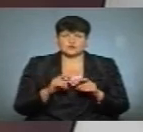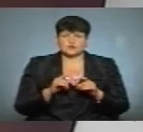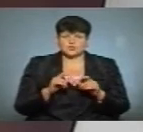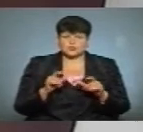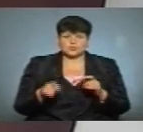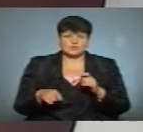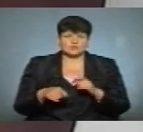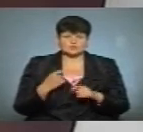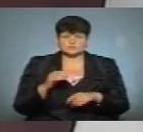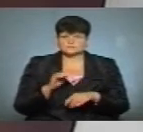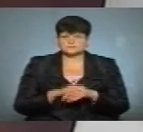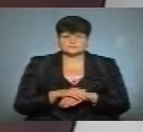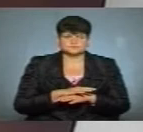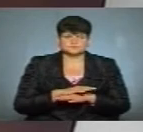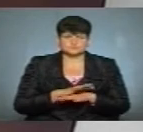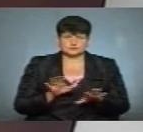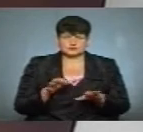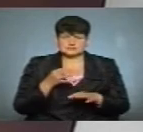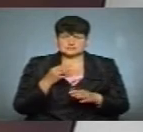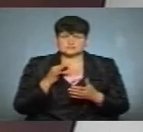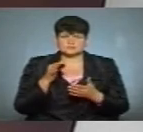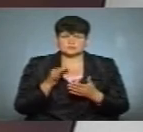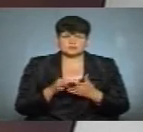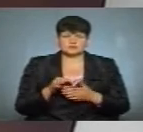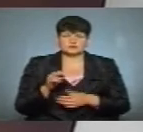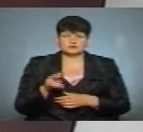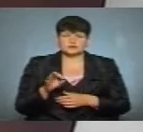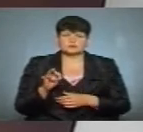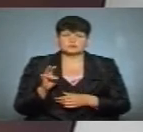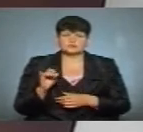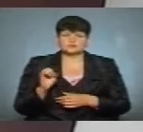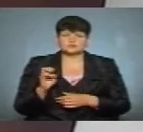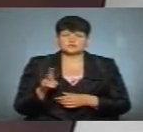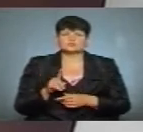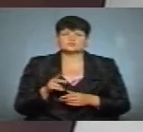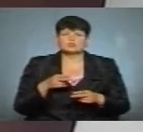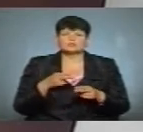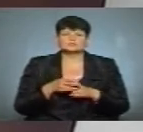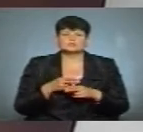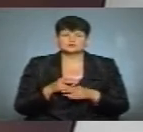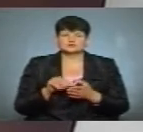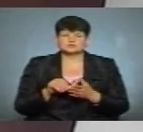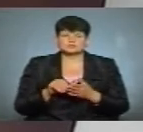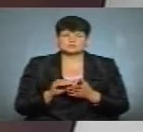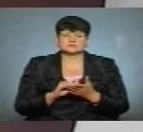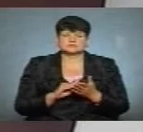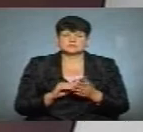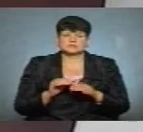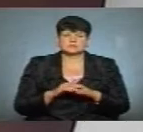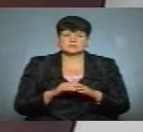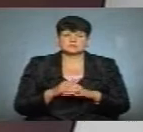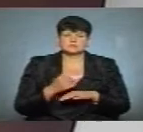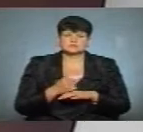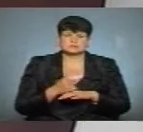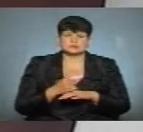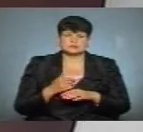Порушень не зафіксували, розповіла відповідальна за пункт тестування Людмила Онищук. Що завадило учасникам здати математику під час основної сесії,